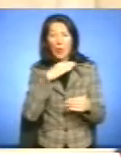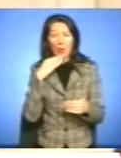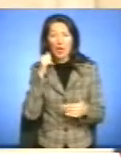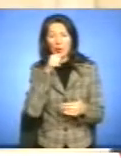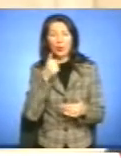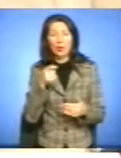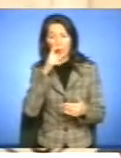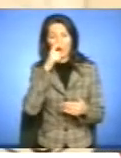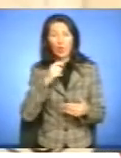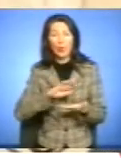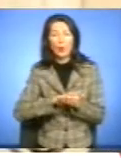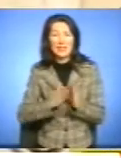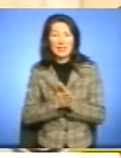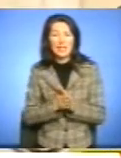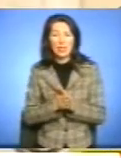стані.